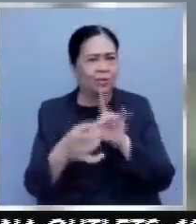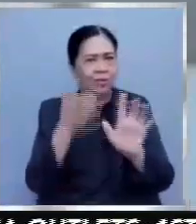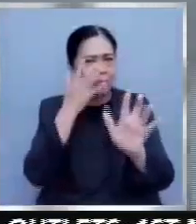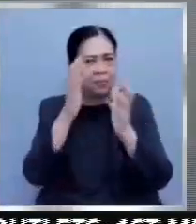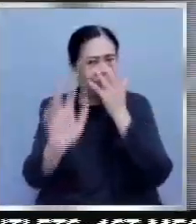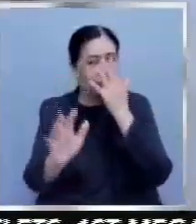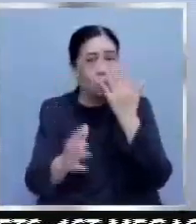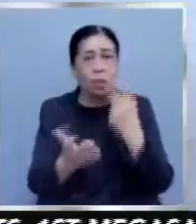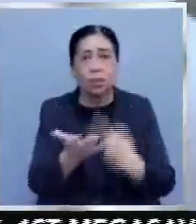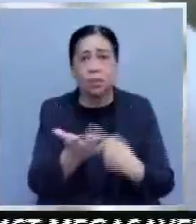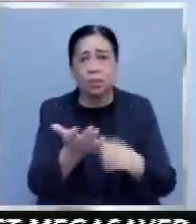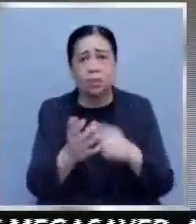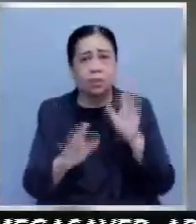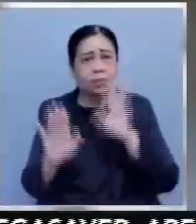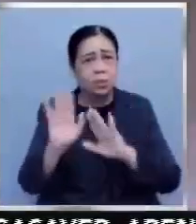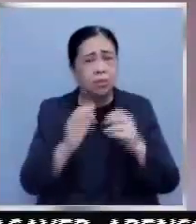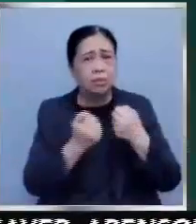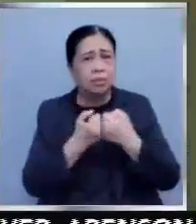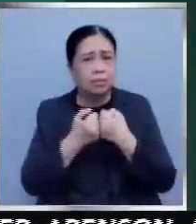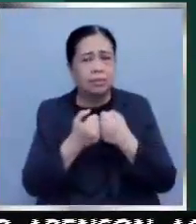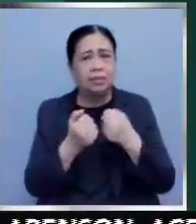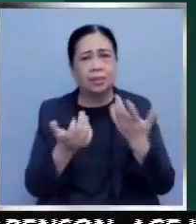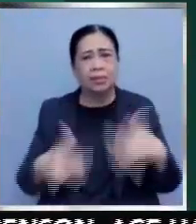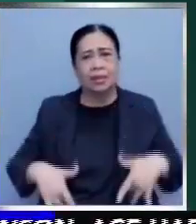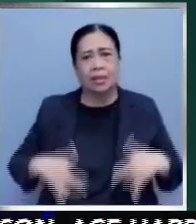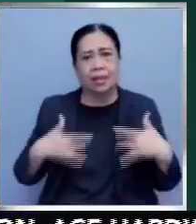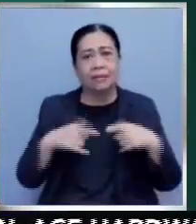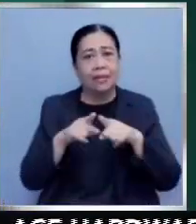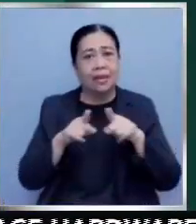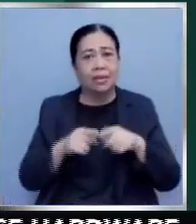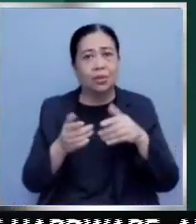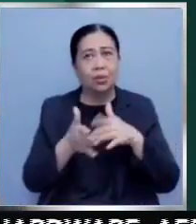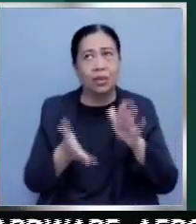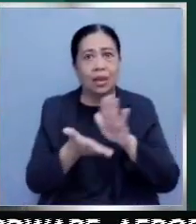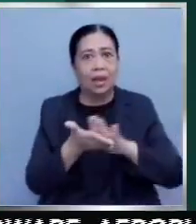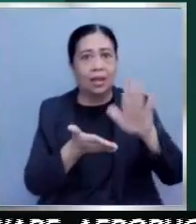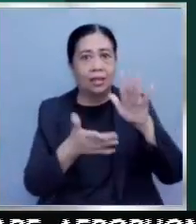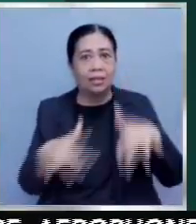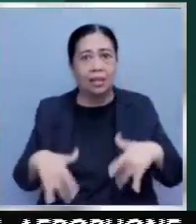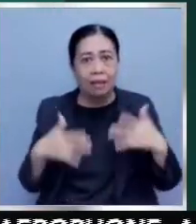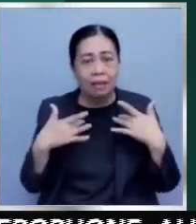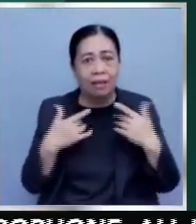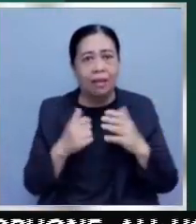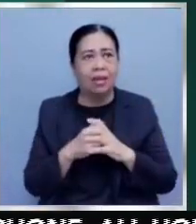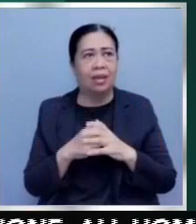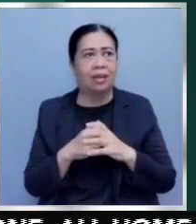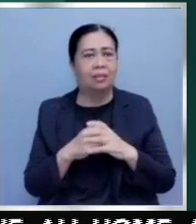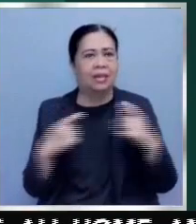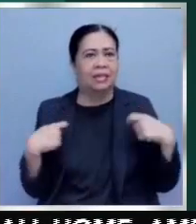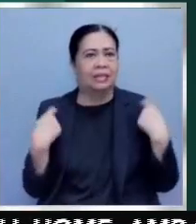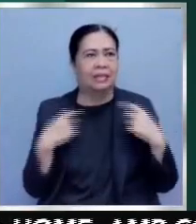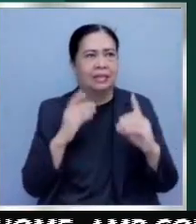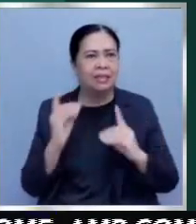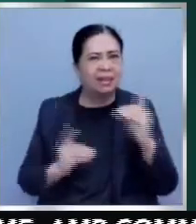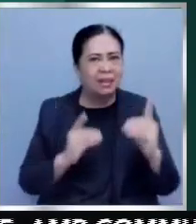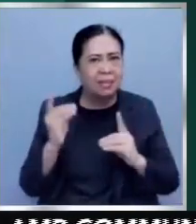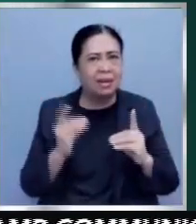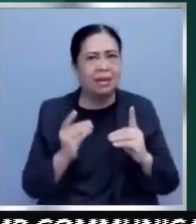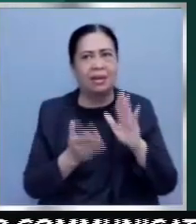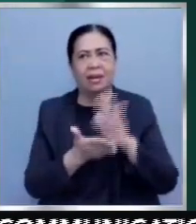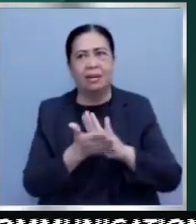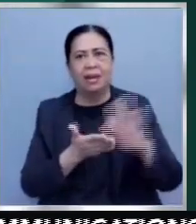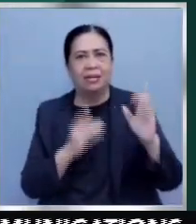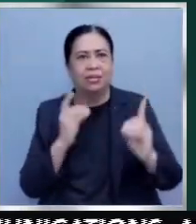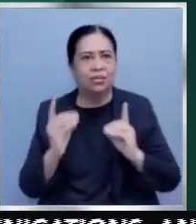ang struggles ng buhay estudyante. College life, teen drama, college drama, a lot of